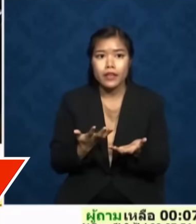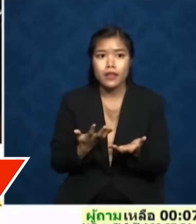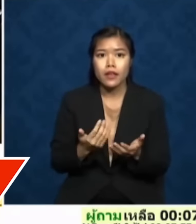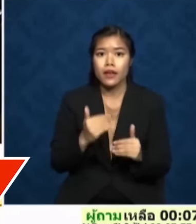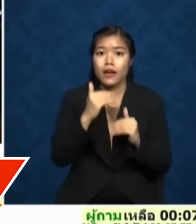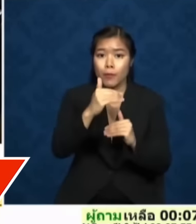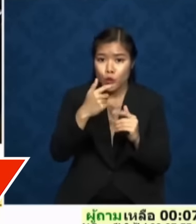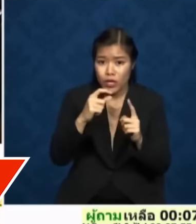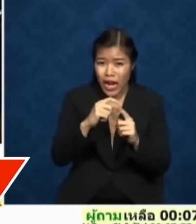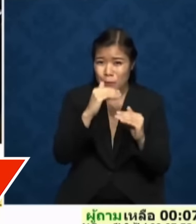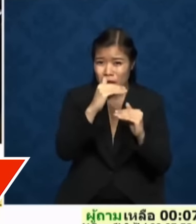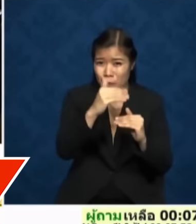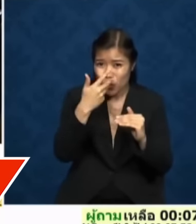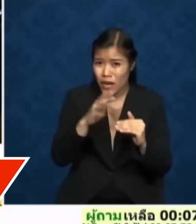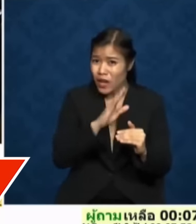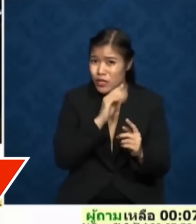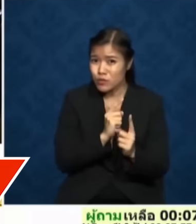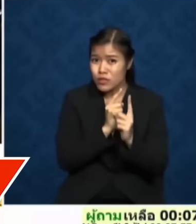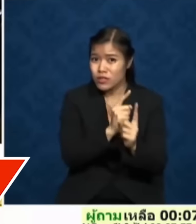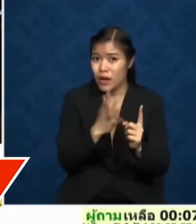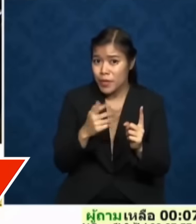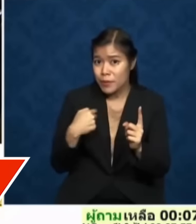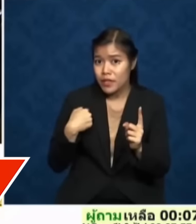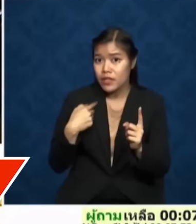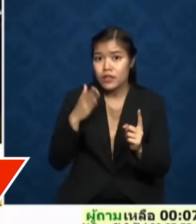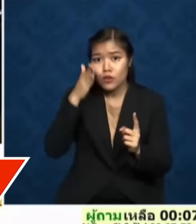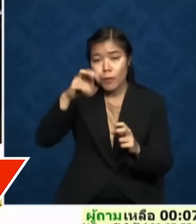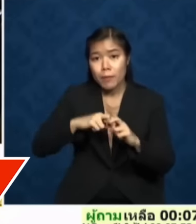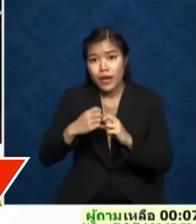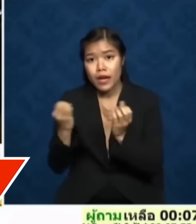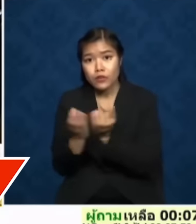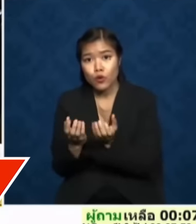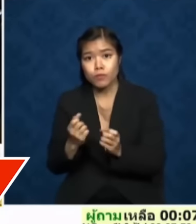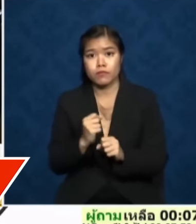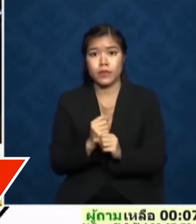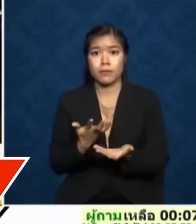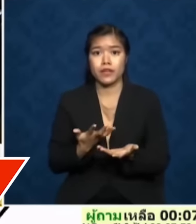แบบนี้ปัญหาประการที่4